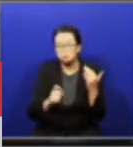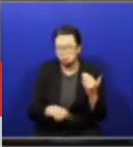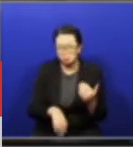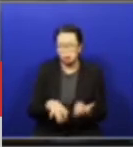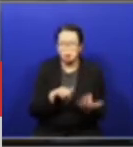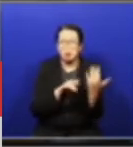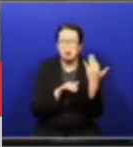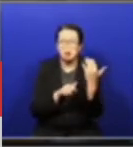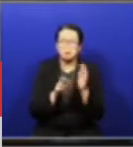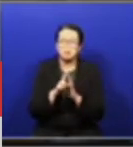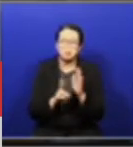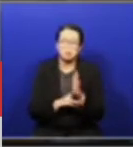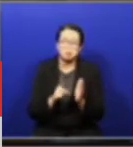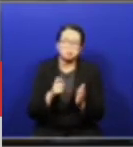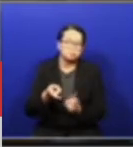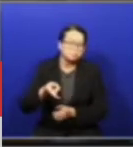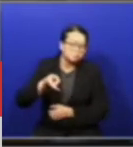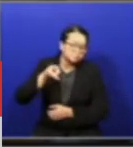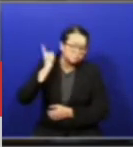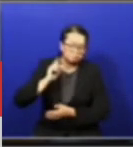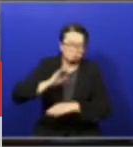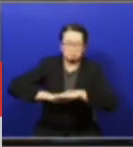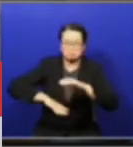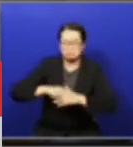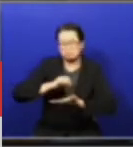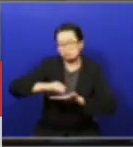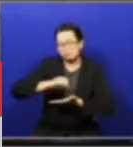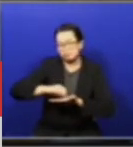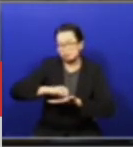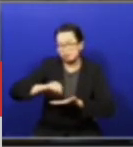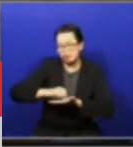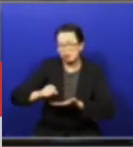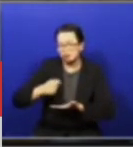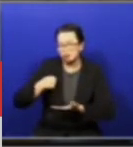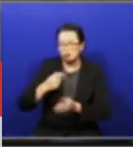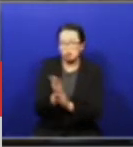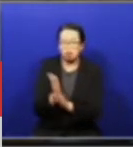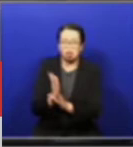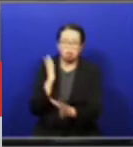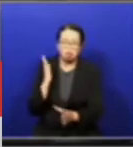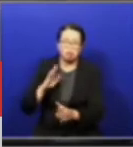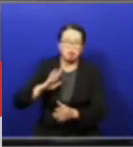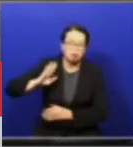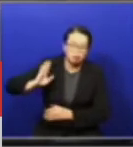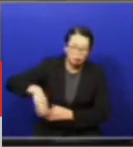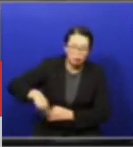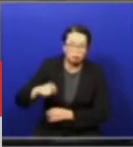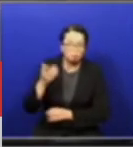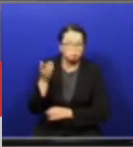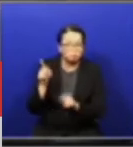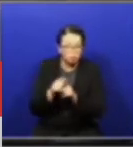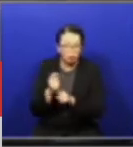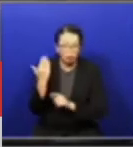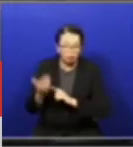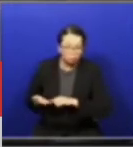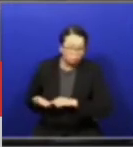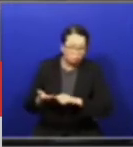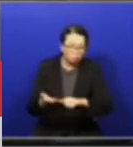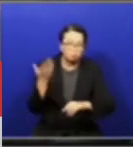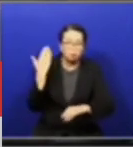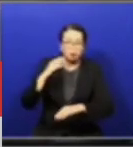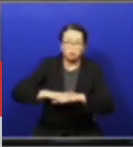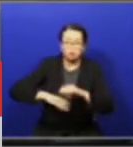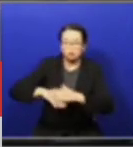าสมัยใช้เขียนมือท่านประธานครับใช้เขียนมือเมื่อสมัยเราเป็นผู้แทนสมัยก่อนมาต้องเซ็นชื่อฮะเ